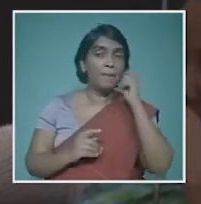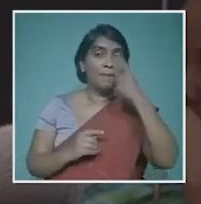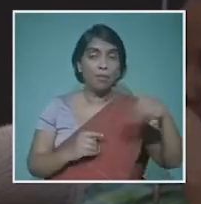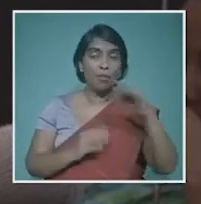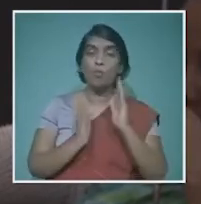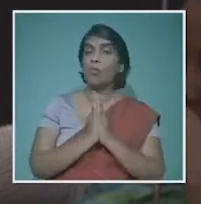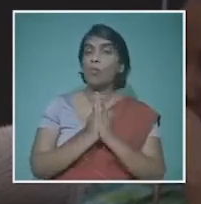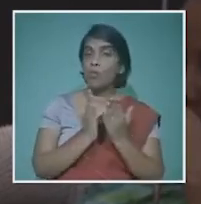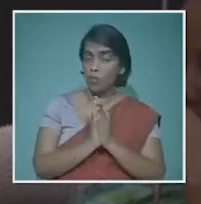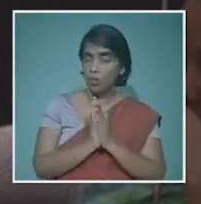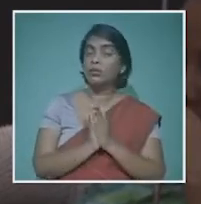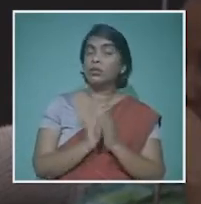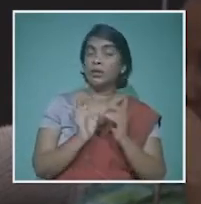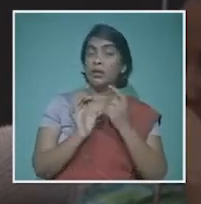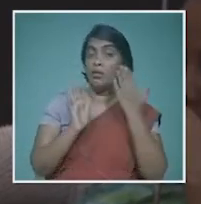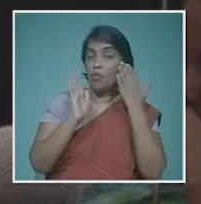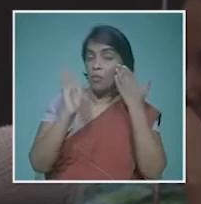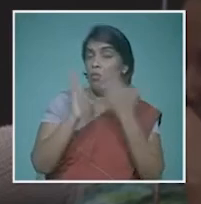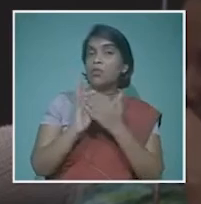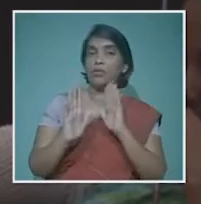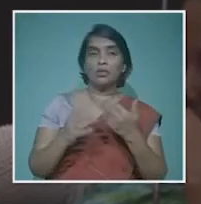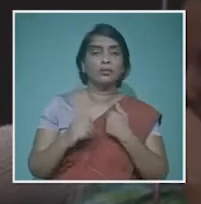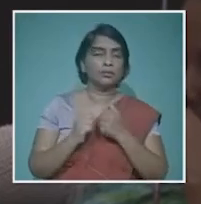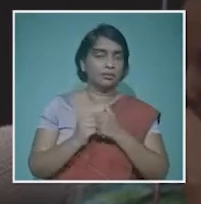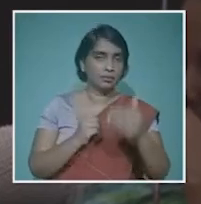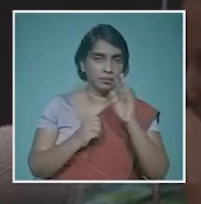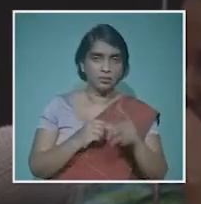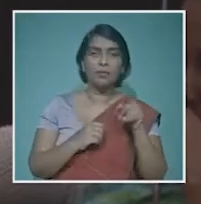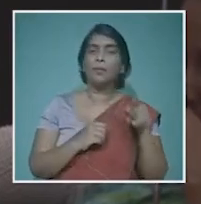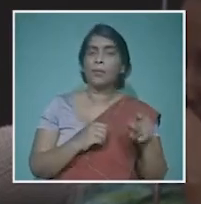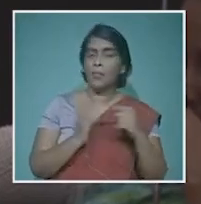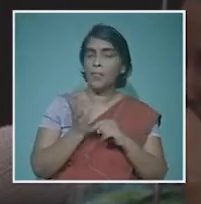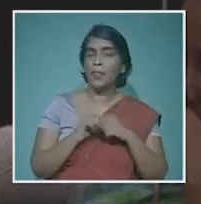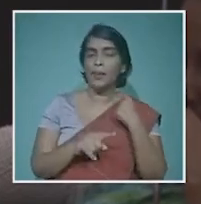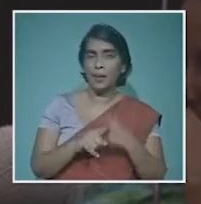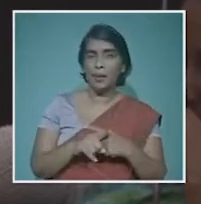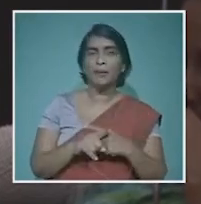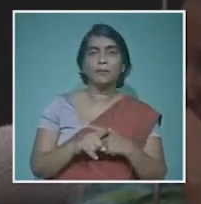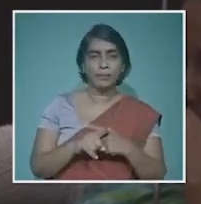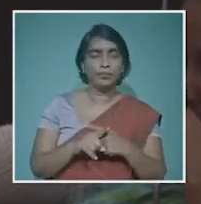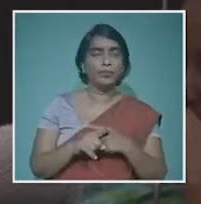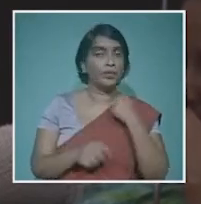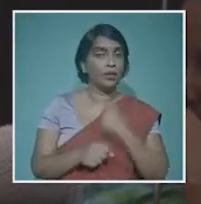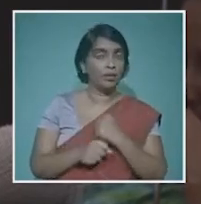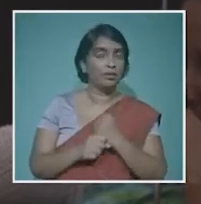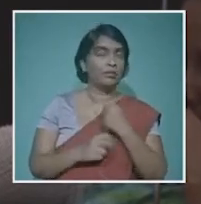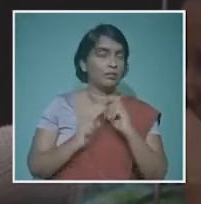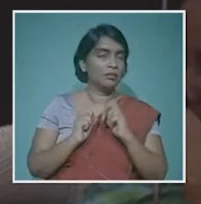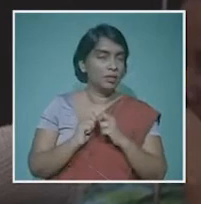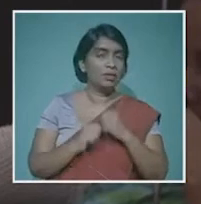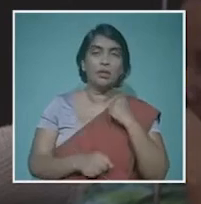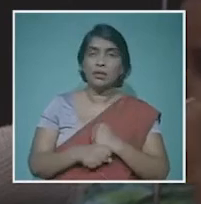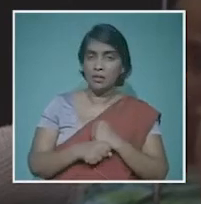මහජනයාගේ පොත මහජනයාගේ බිල් පොත බලන්න තියෙනවා ඒ අනුව අපි ක්‍රියා කරන්න තියෙනවා බදු රාජ්‍ය ව්‍යසනේ